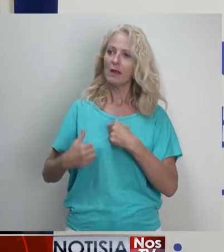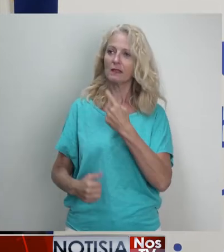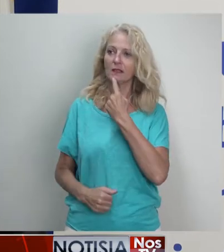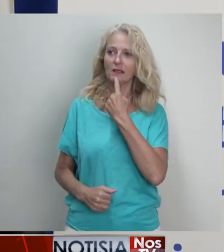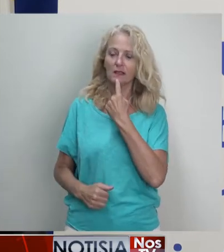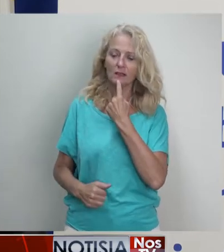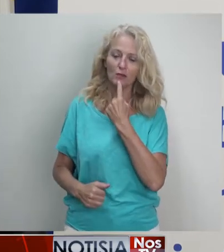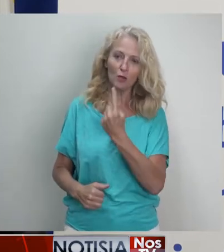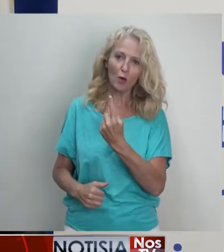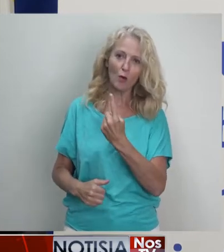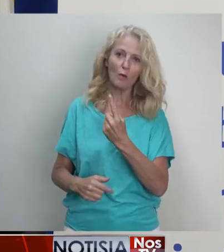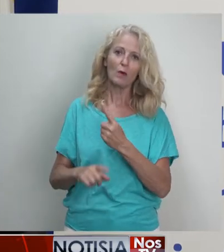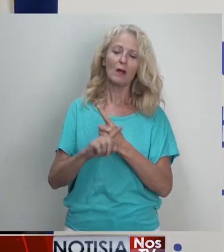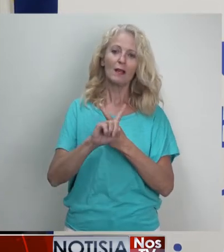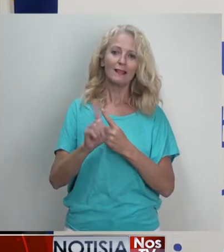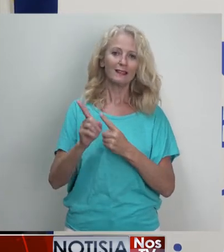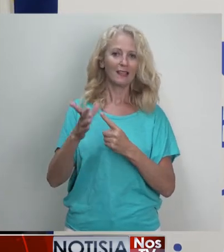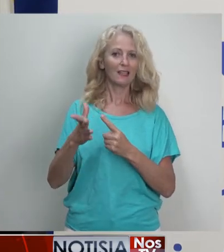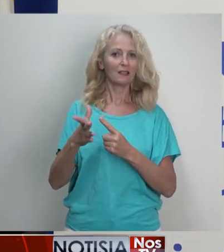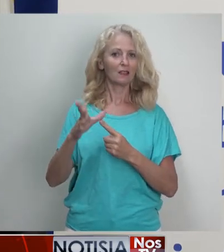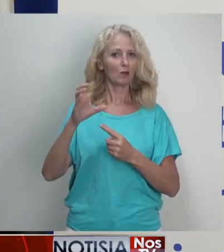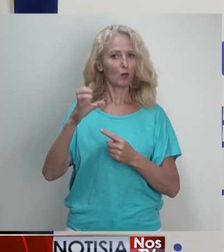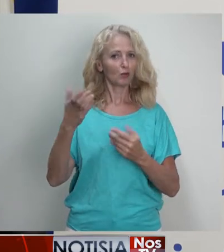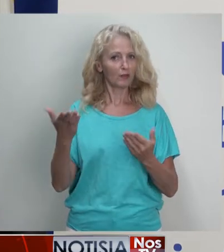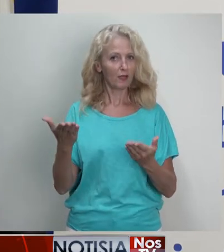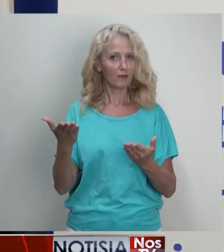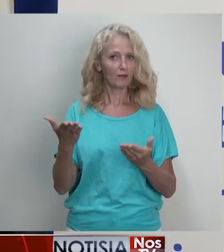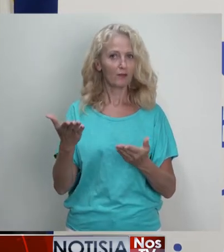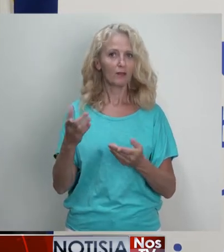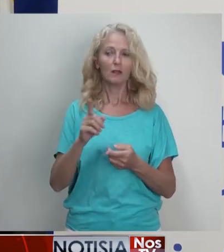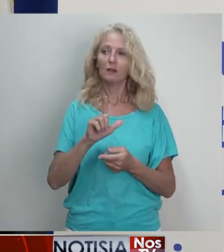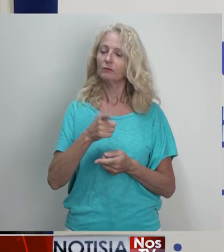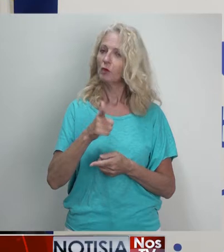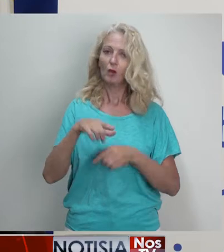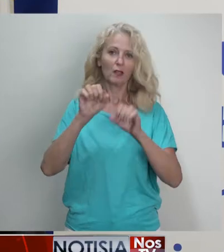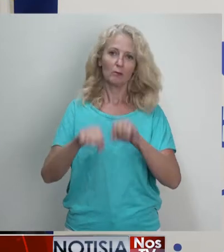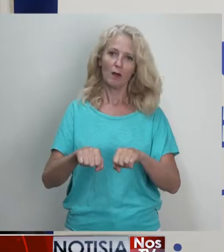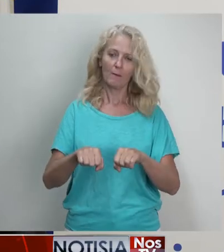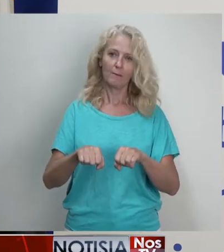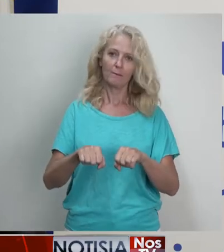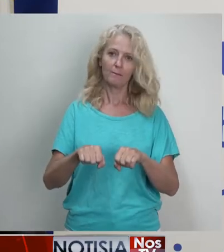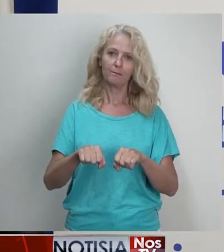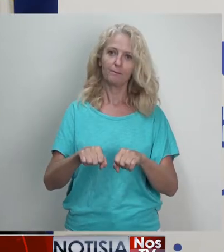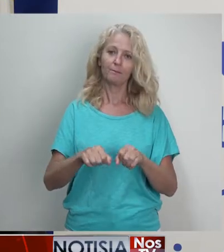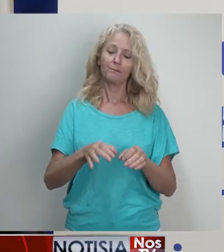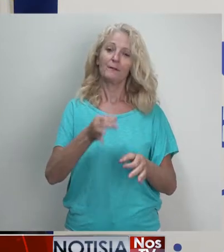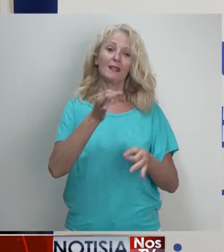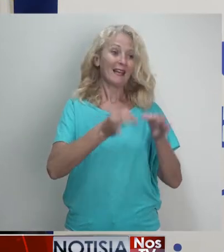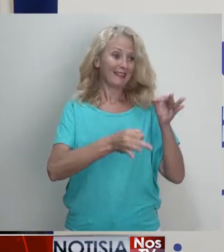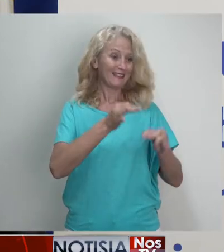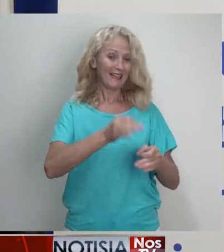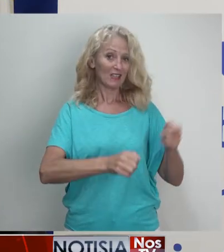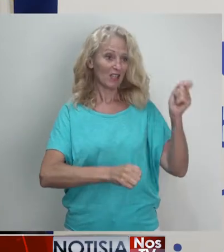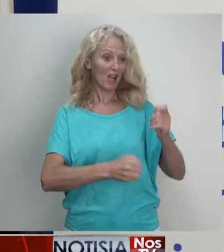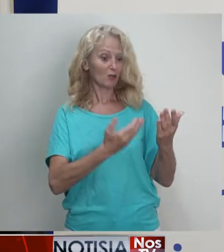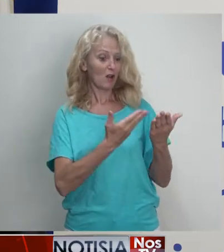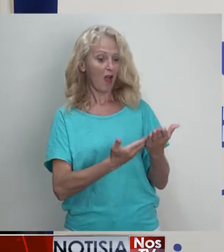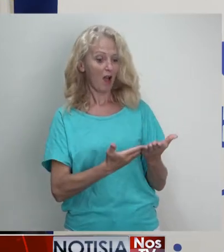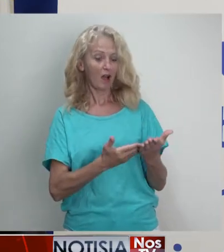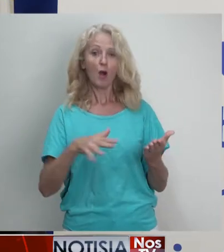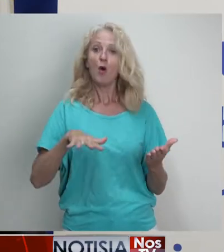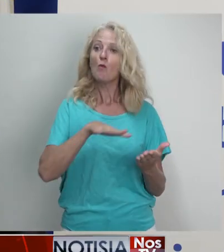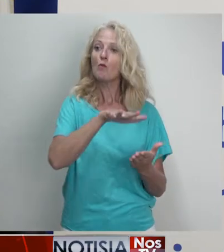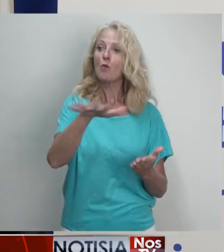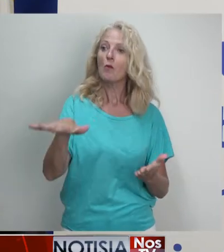oftewel niet doorslaggevend. Aan de hand van de eerste testuitslag heeft publieke gezondheid direct